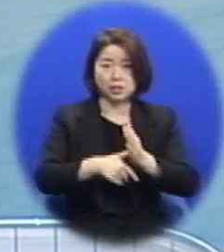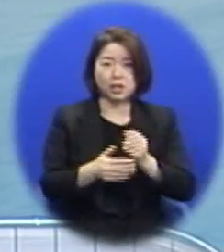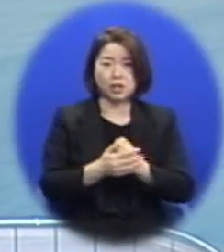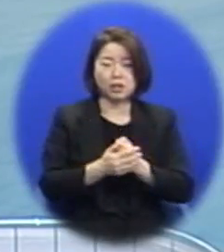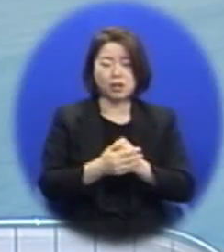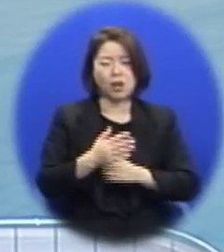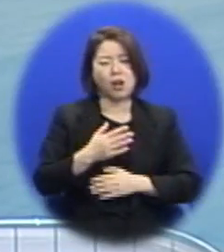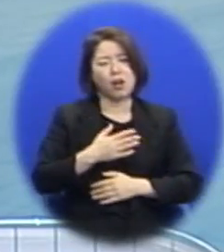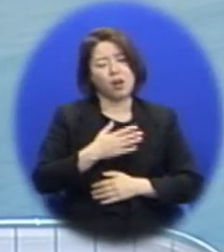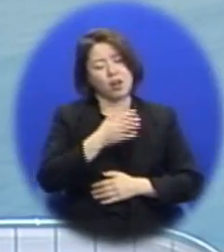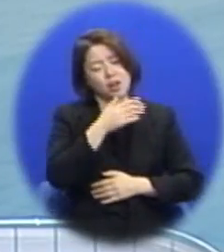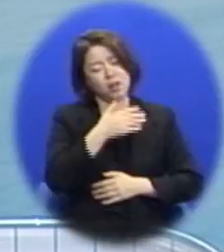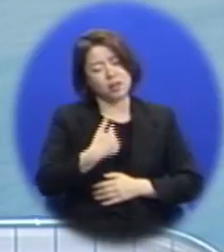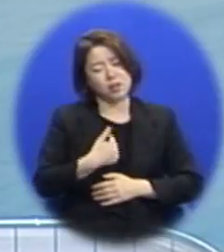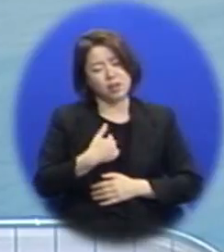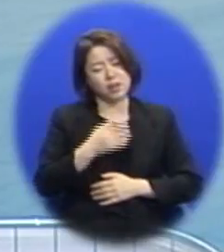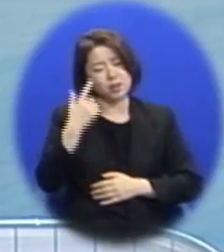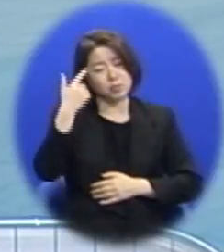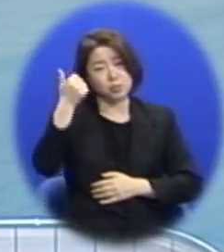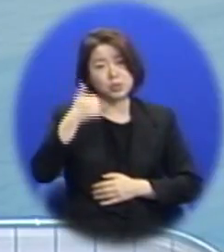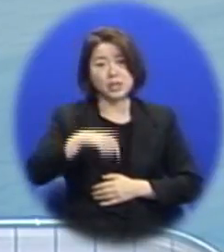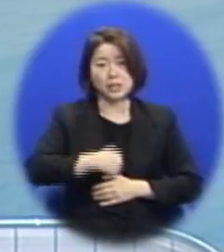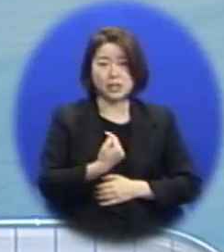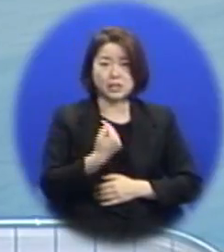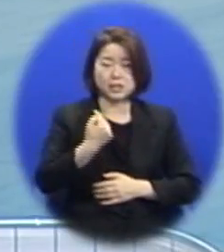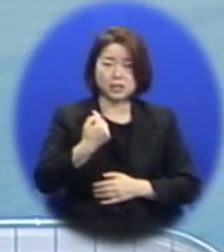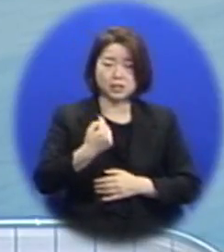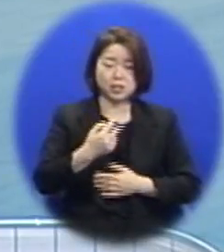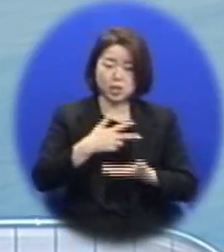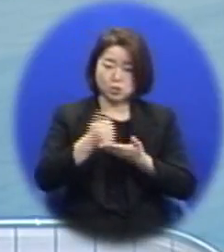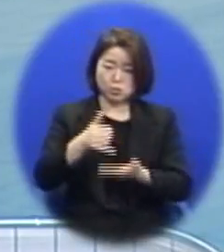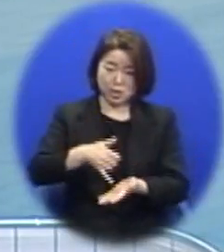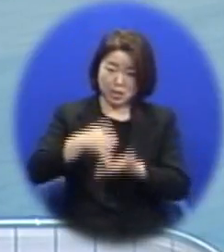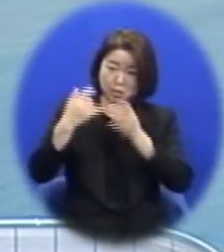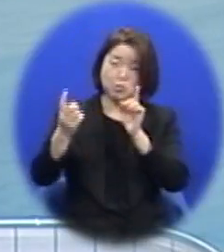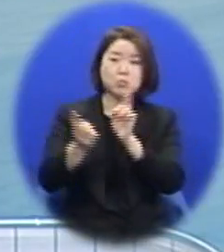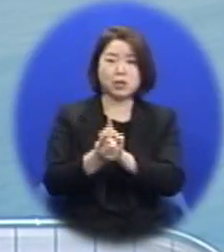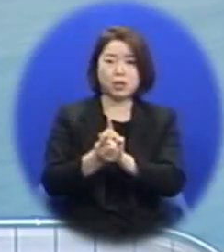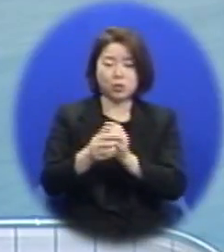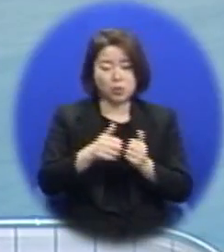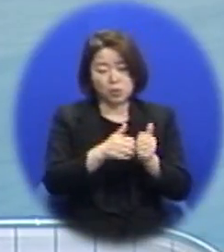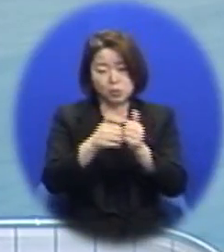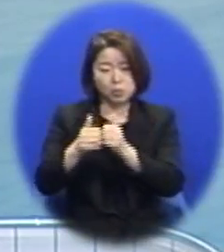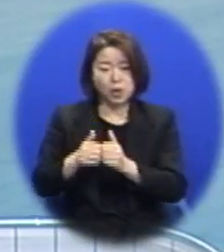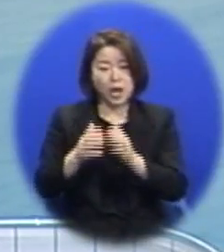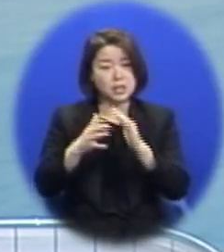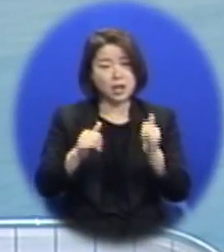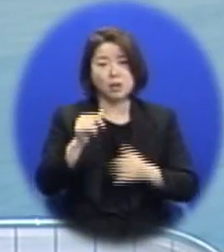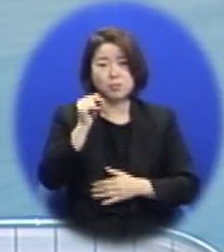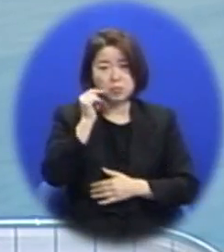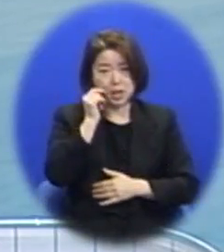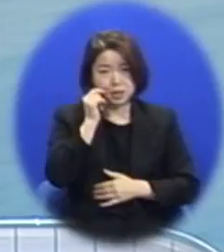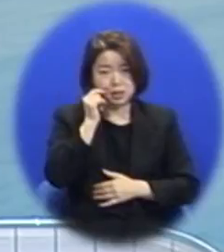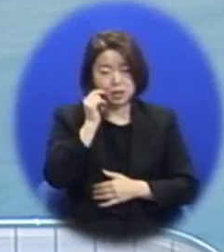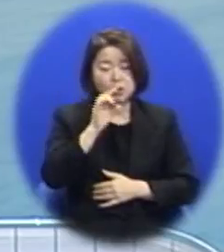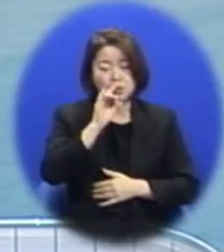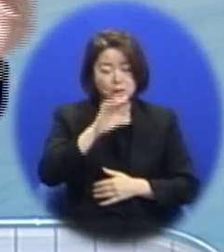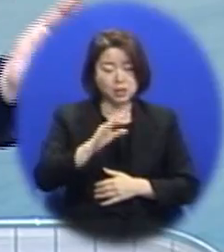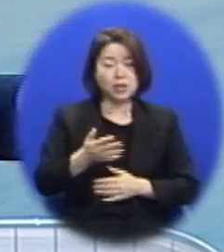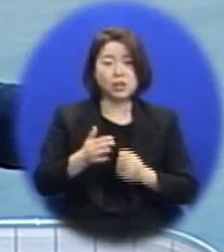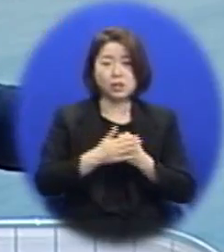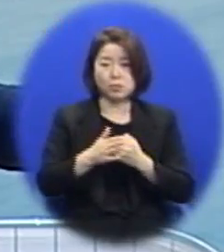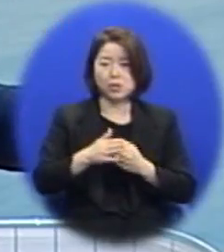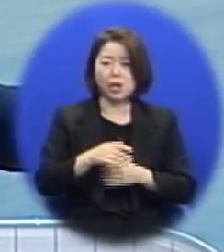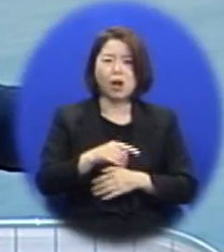나 자신이 주님과 인격적으로 만나고 주님과 동행하는 그런 사람이 못 되니까, 그러니까